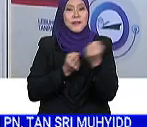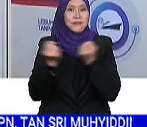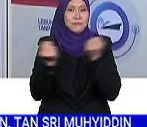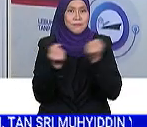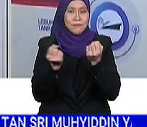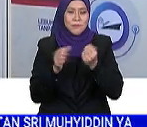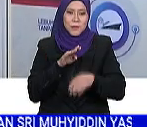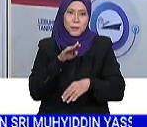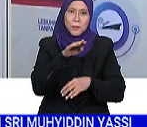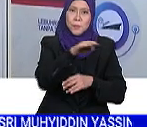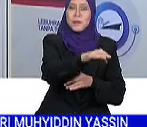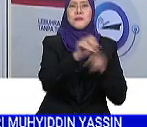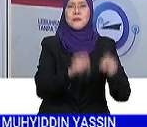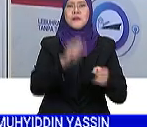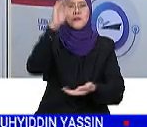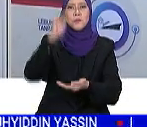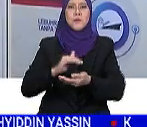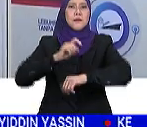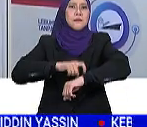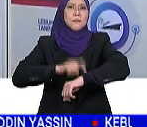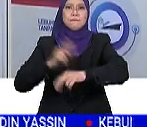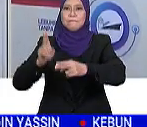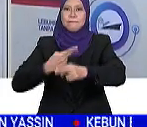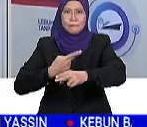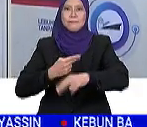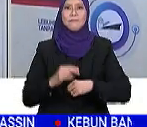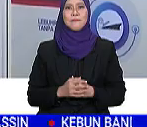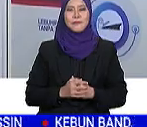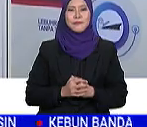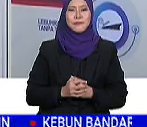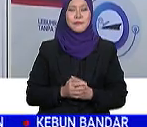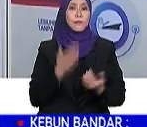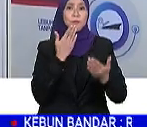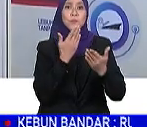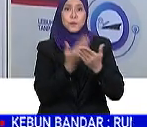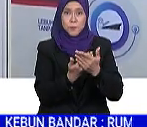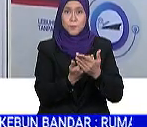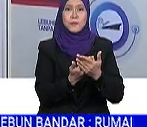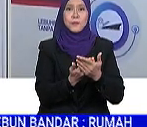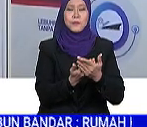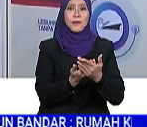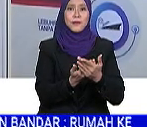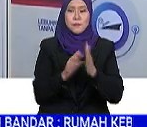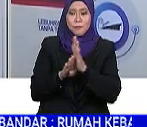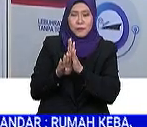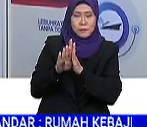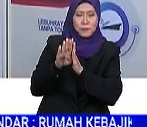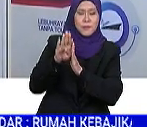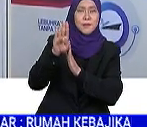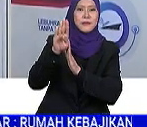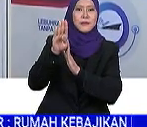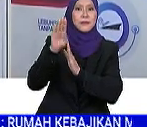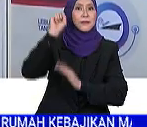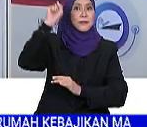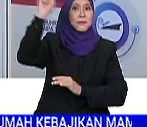sendiri, yang mana boleh mengurangkan masa. Dan ini adalah satu petanda baik bahawa pembangunan